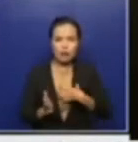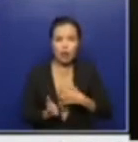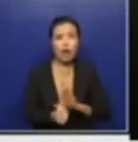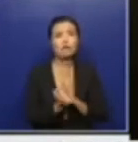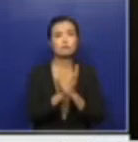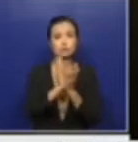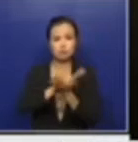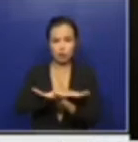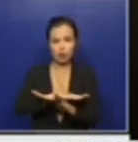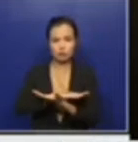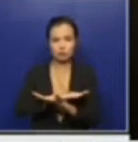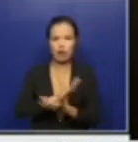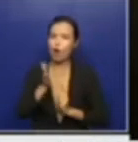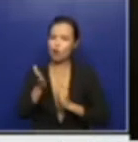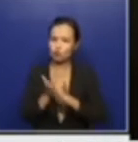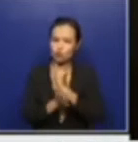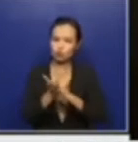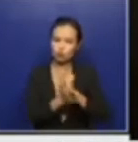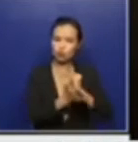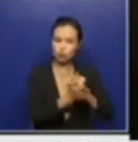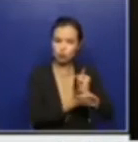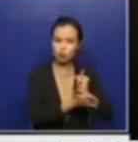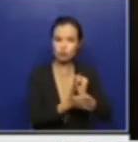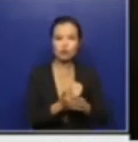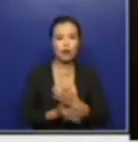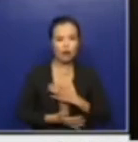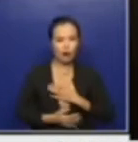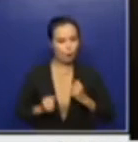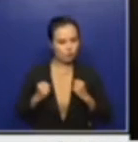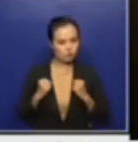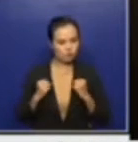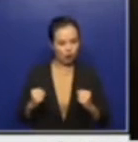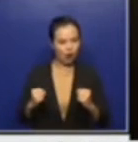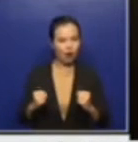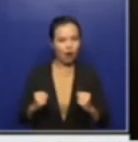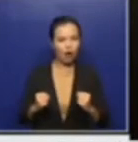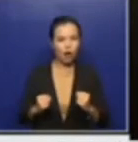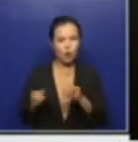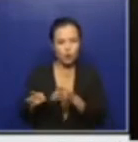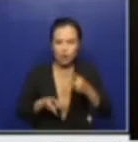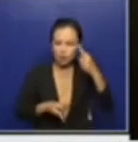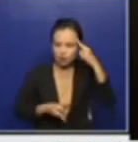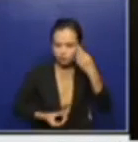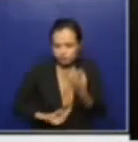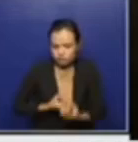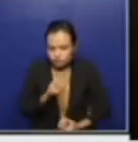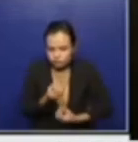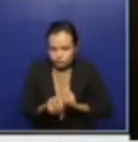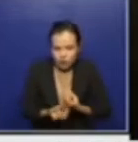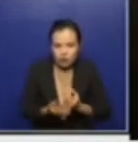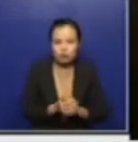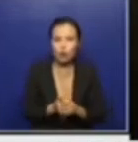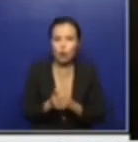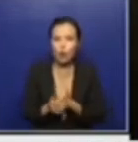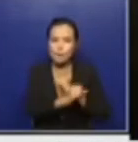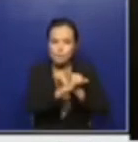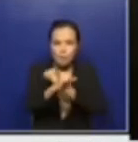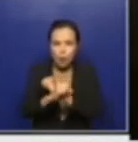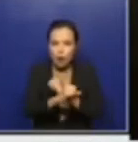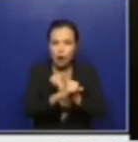งให้ถูกต้องแล้วเขาก็กล้าหาญที่จะต้องแสดงความคิดเห็นเพื่อจะรักษาอุดมการณ์ของเข